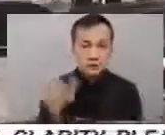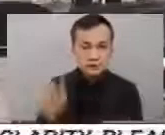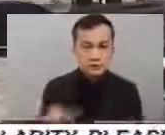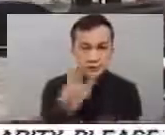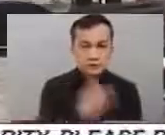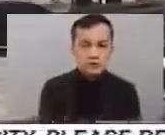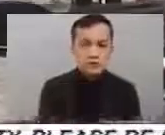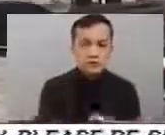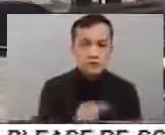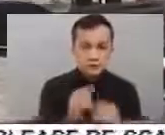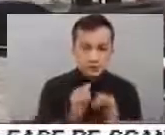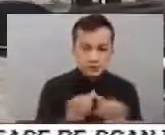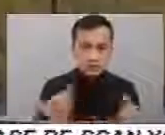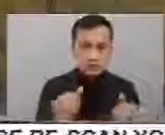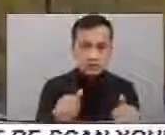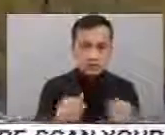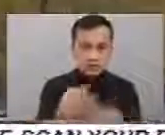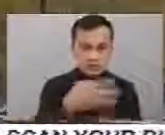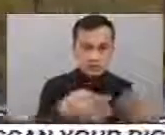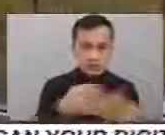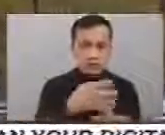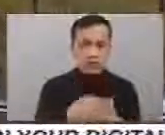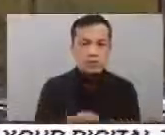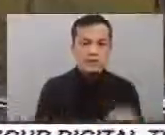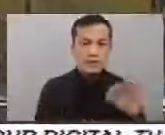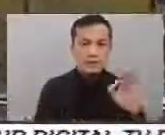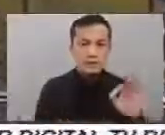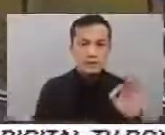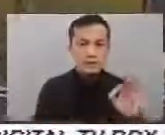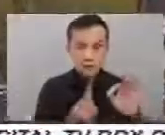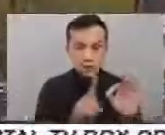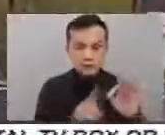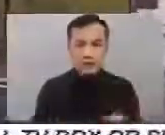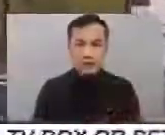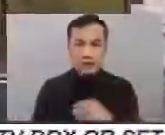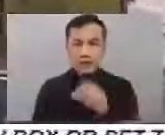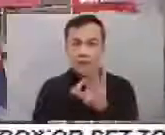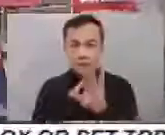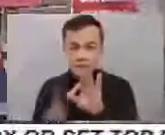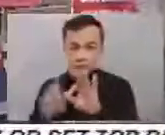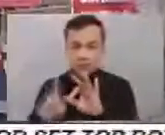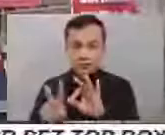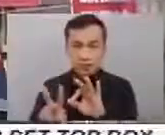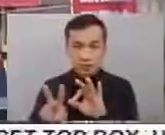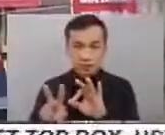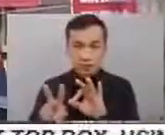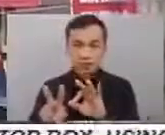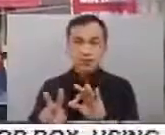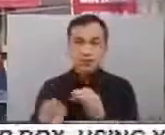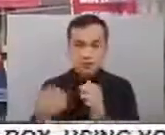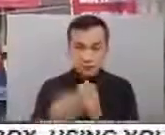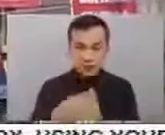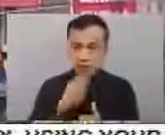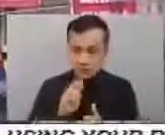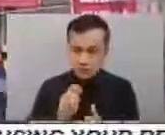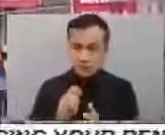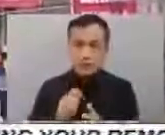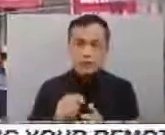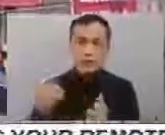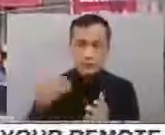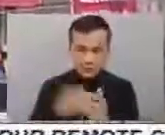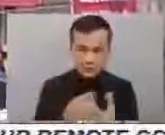kasalukuyan, ito ay nasa GCQ with heightened restrictions hanggang August 15, 2021.